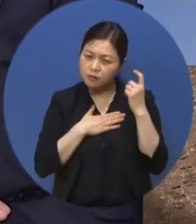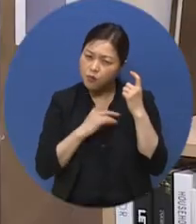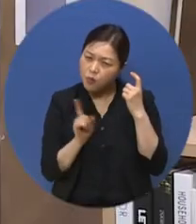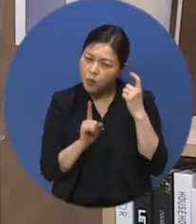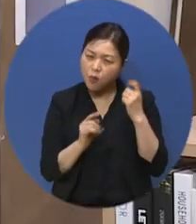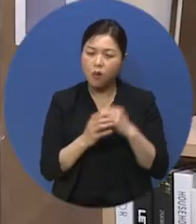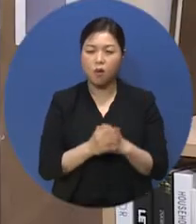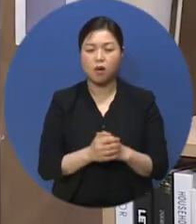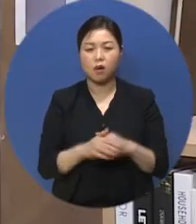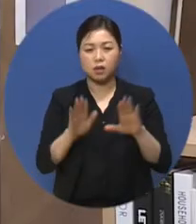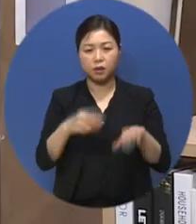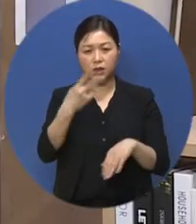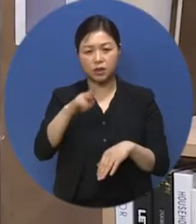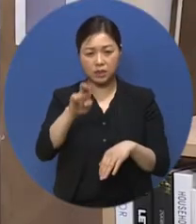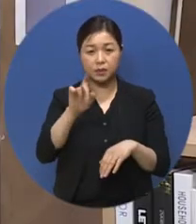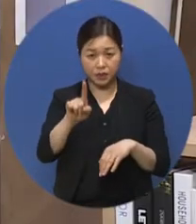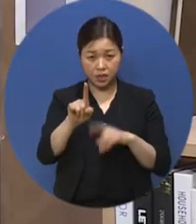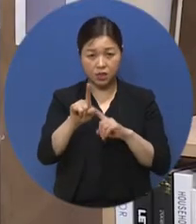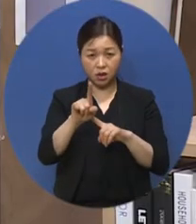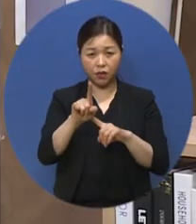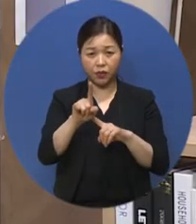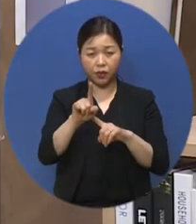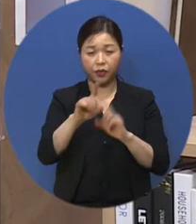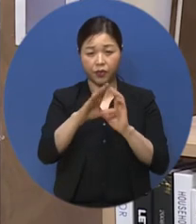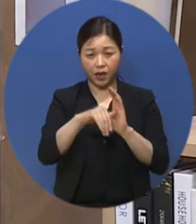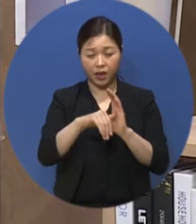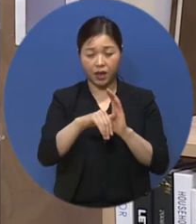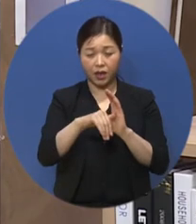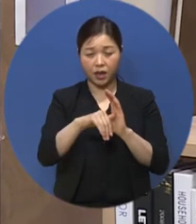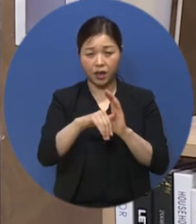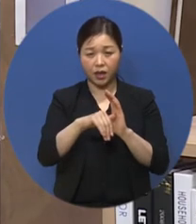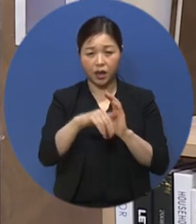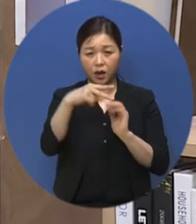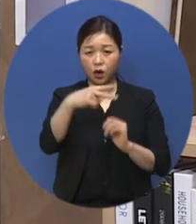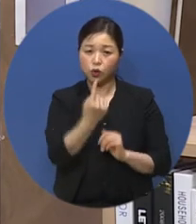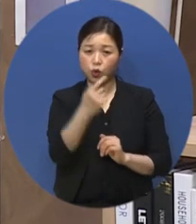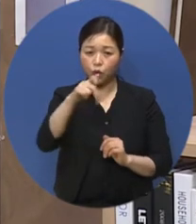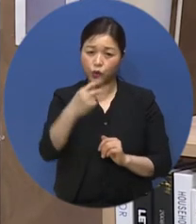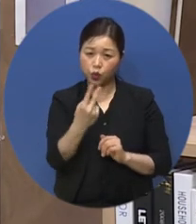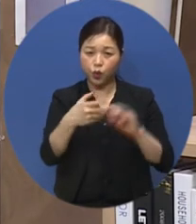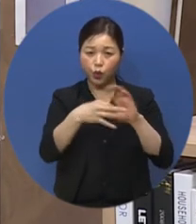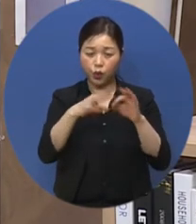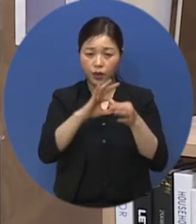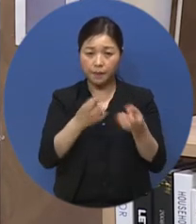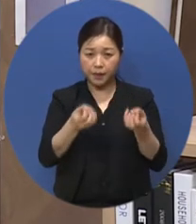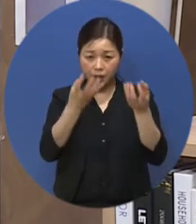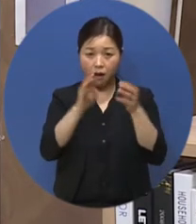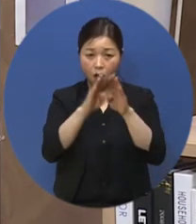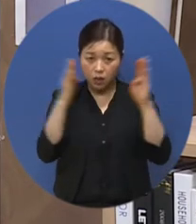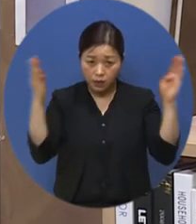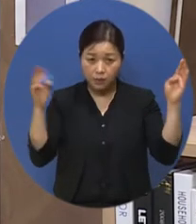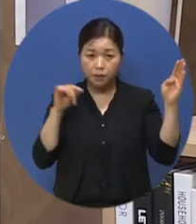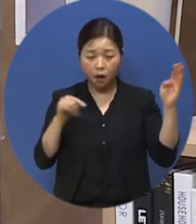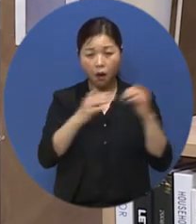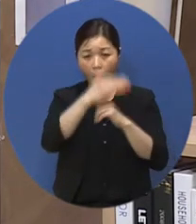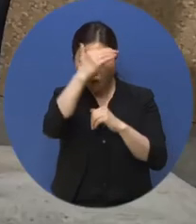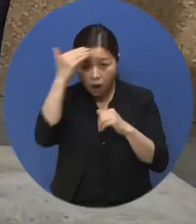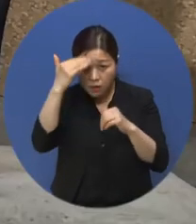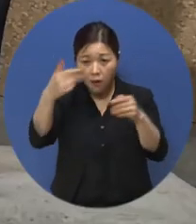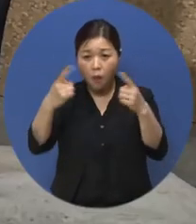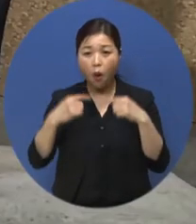올해 만약에 이 계속 연기된 2021년 내에 도쿄 올림픽이 열린다면 관객이